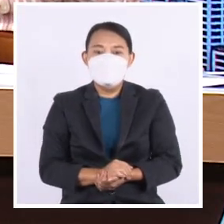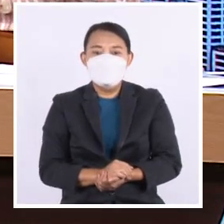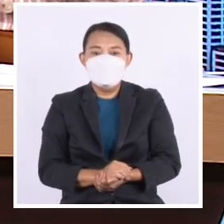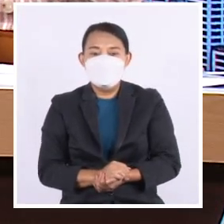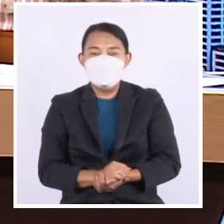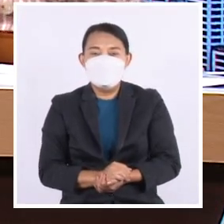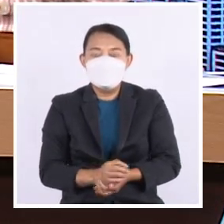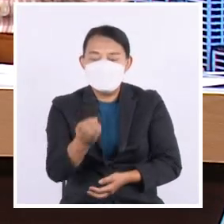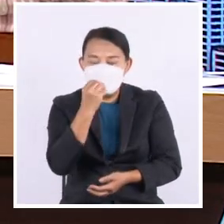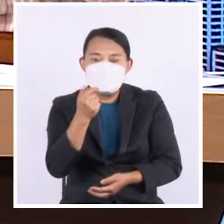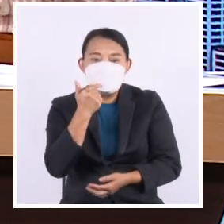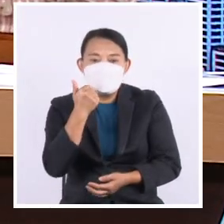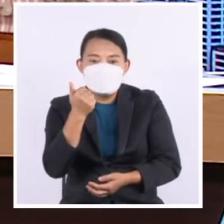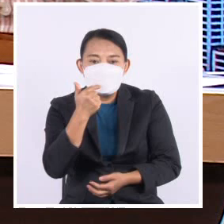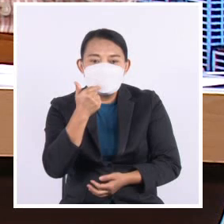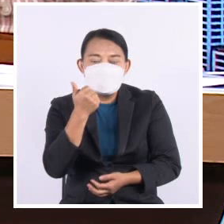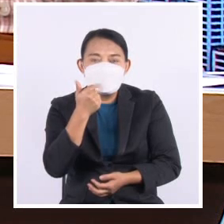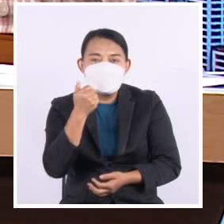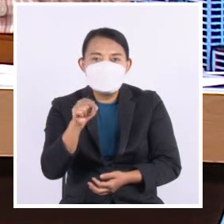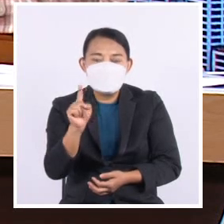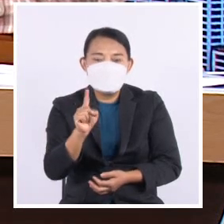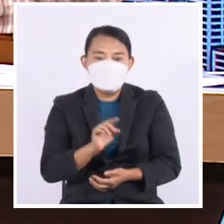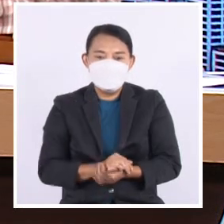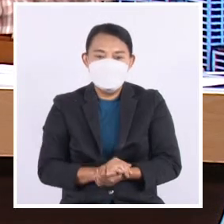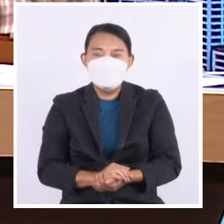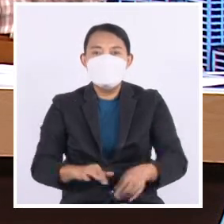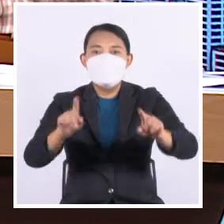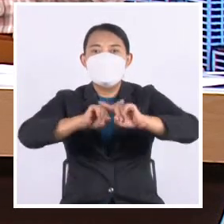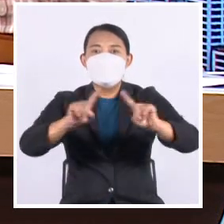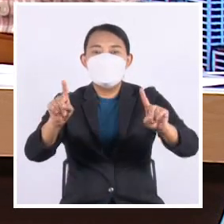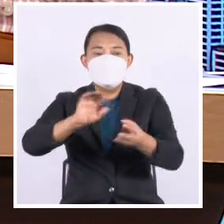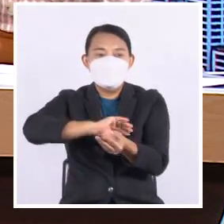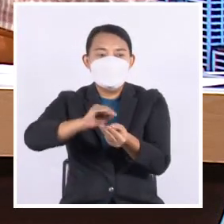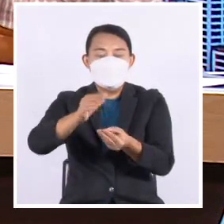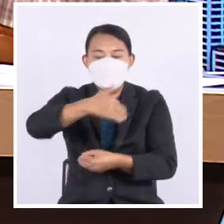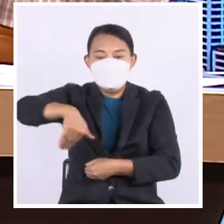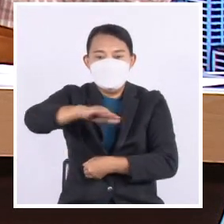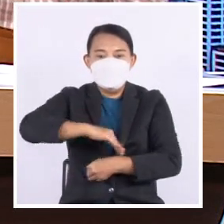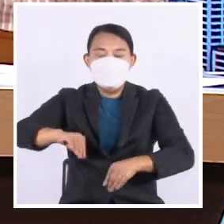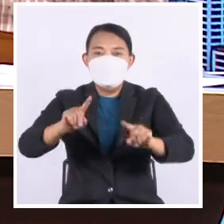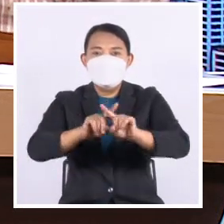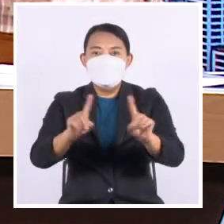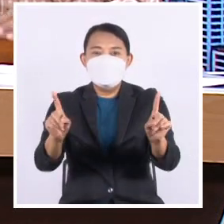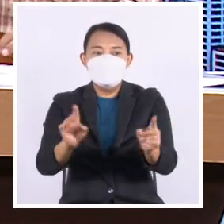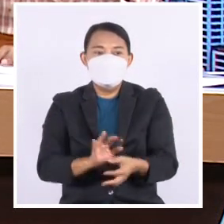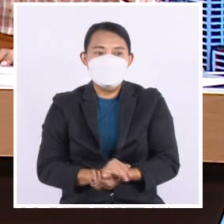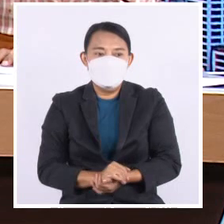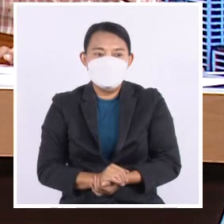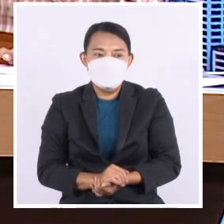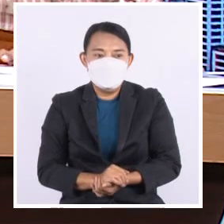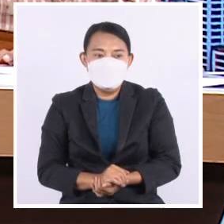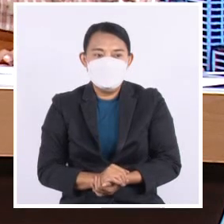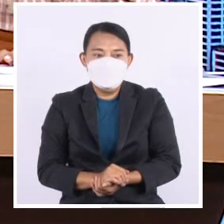ละมุน ละมุนนะละมุนนะ รสชาติไม่เหมือนกับมะม่วงทั่วๆไปอันนี้ไม่ได้อวยนะเพราะว่าเขาจะมีความแบ